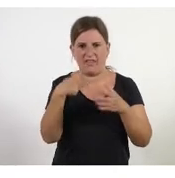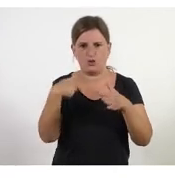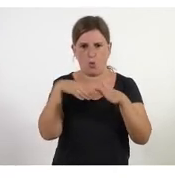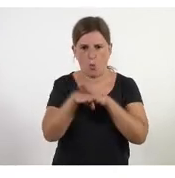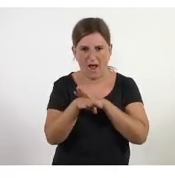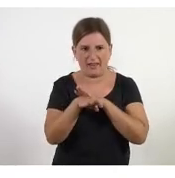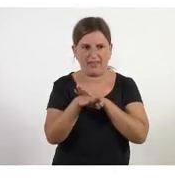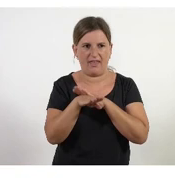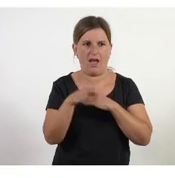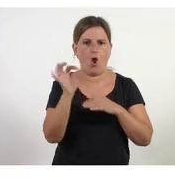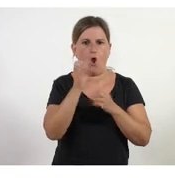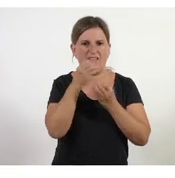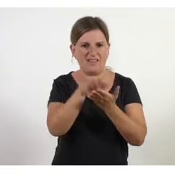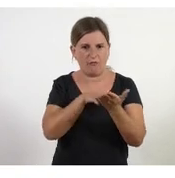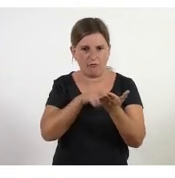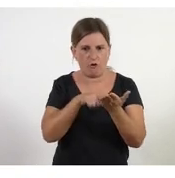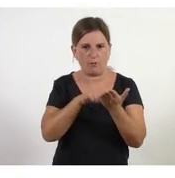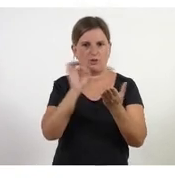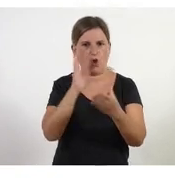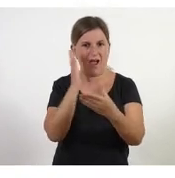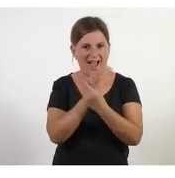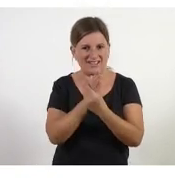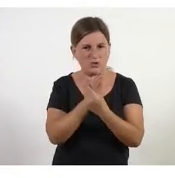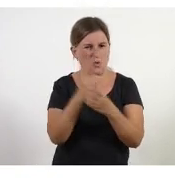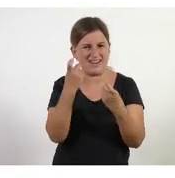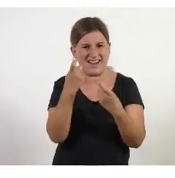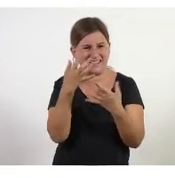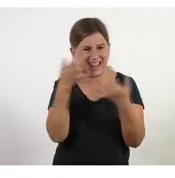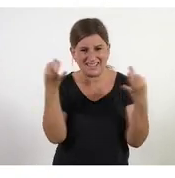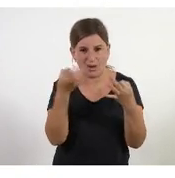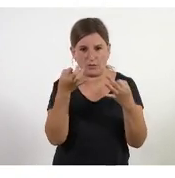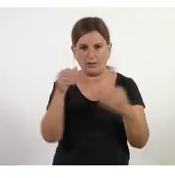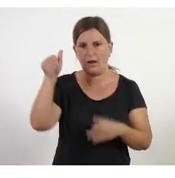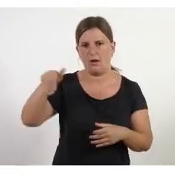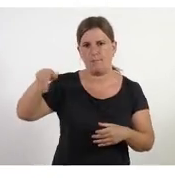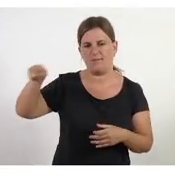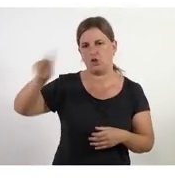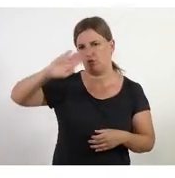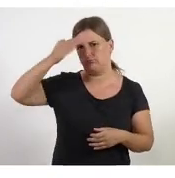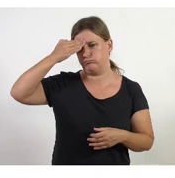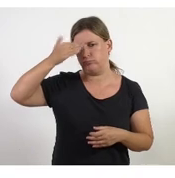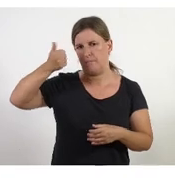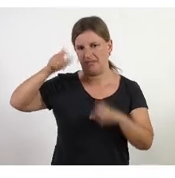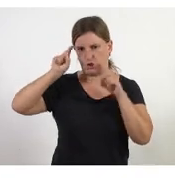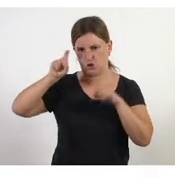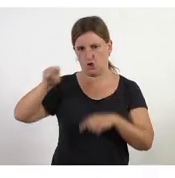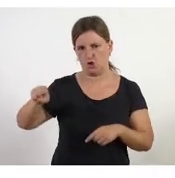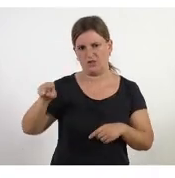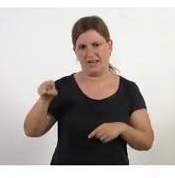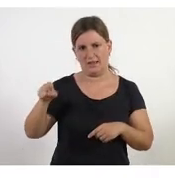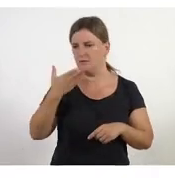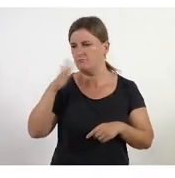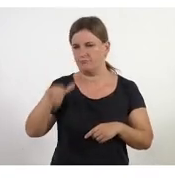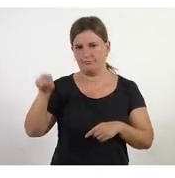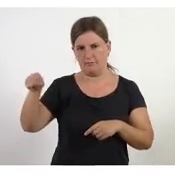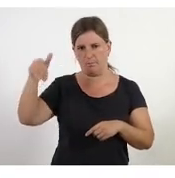tipus d'informes, arxius que maneguem, la solució de Microsoft sempre és més recomanable, a falta de